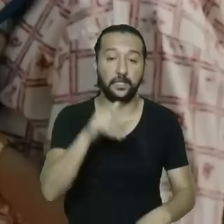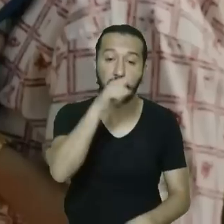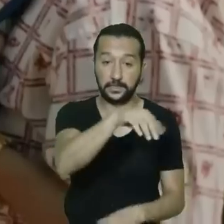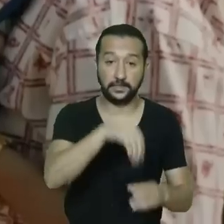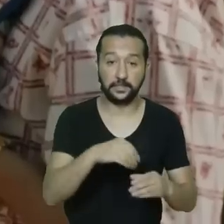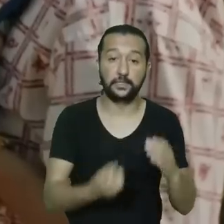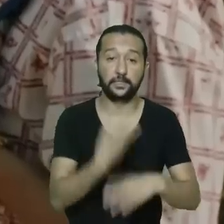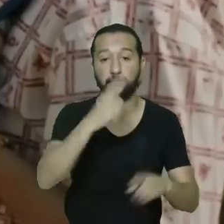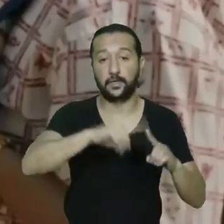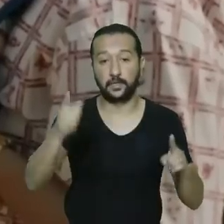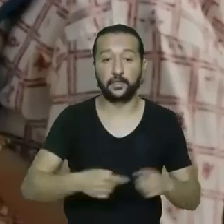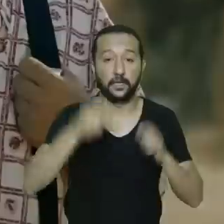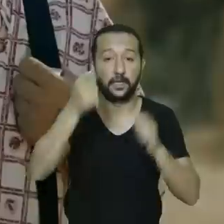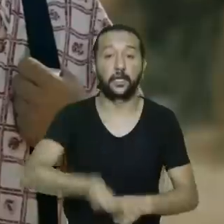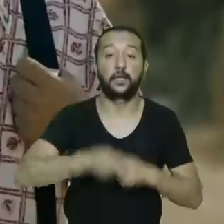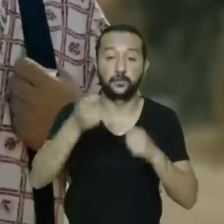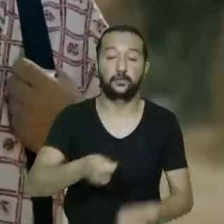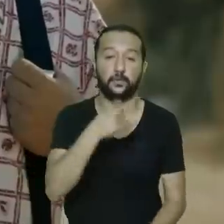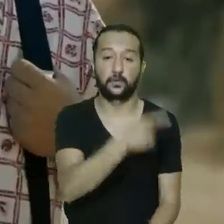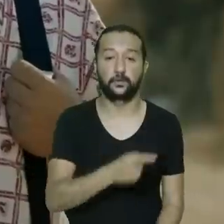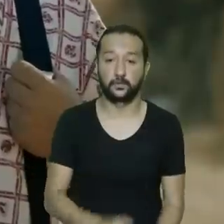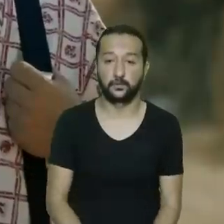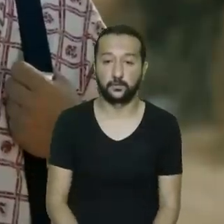arkasına, sabaha kadar kazıyorlar.